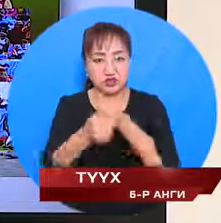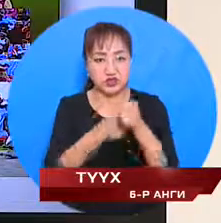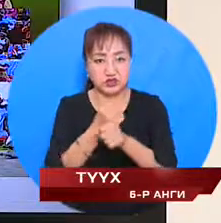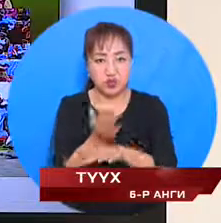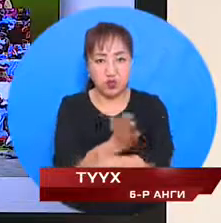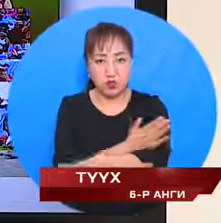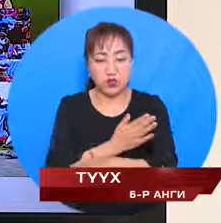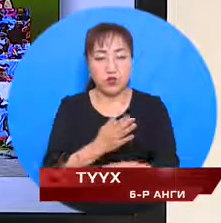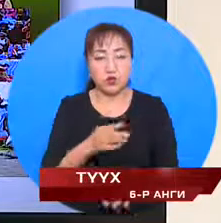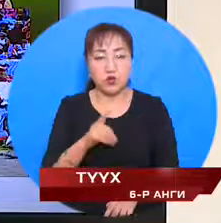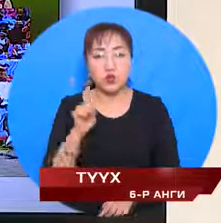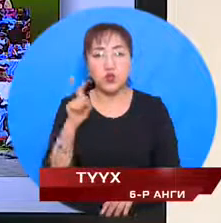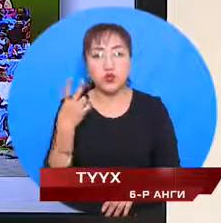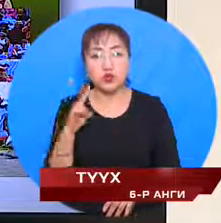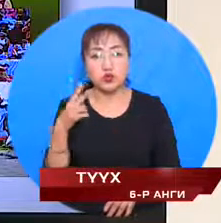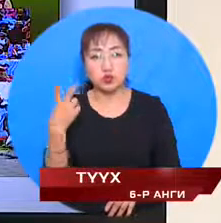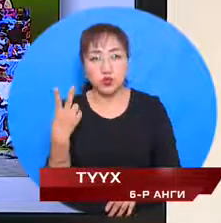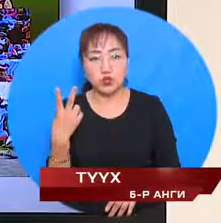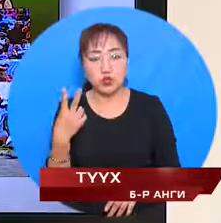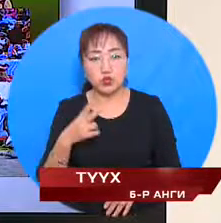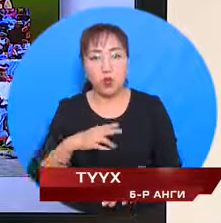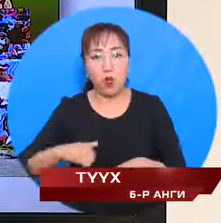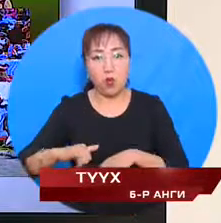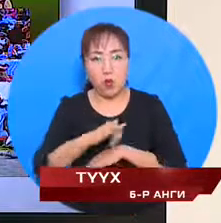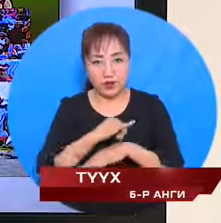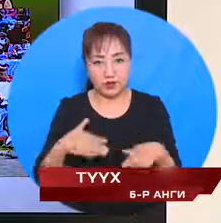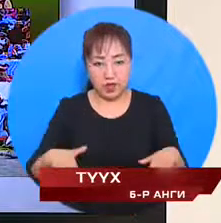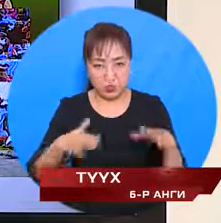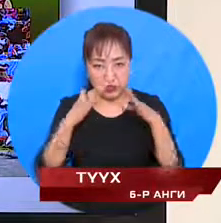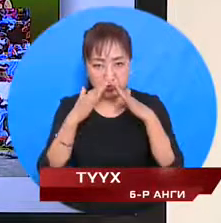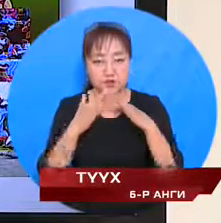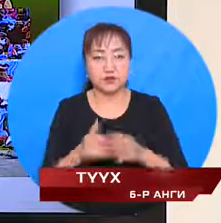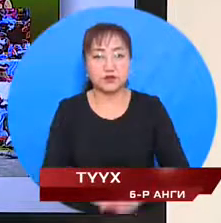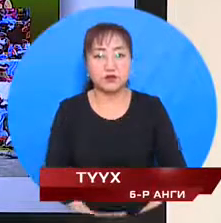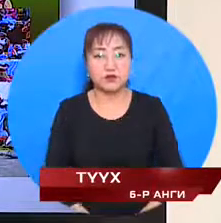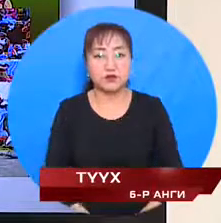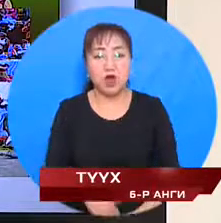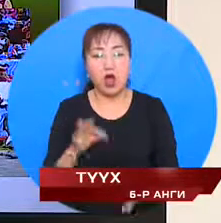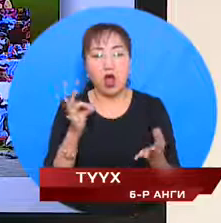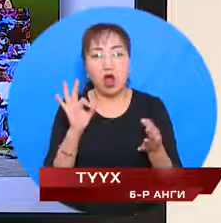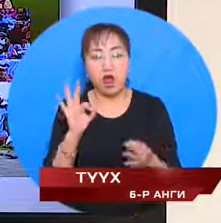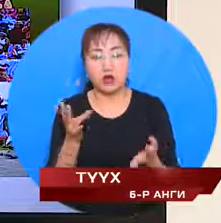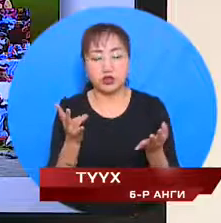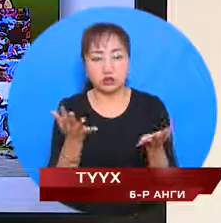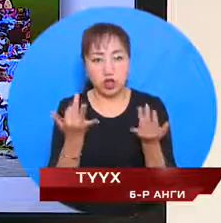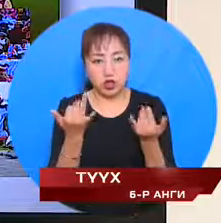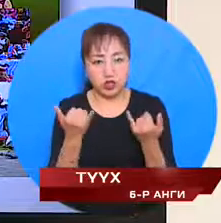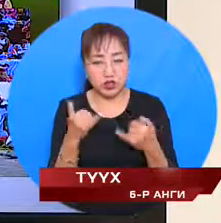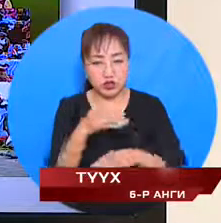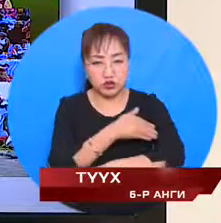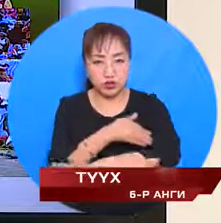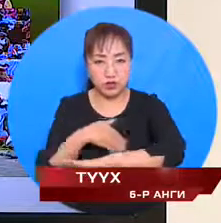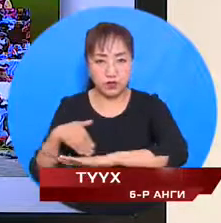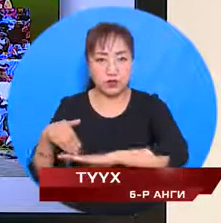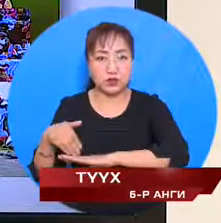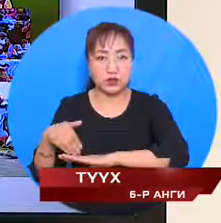байгуулагдсан байна. За, энэ цаг хугацааг бүгдээр хараарай. За, мөн онтоолын шугам дээр бид нар бодсон. За, нийт цаг хугацааг бол бид